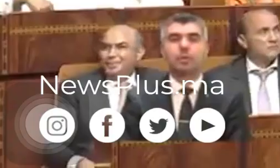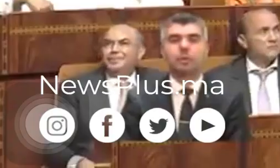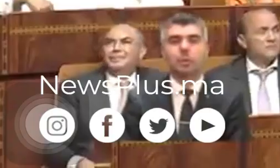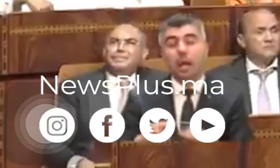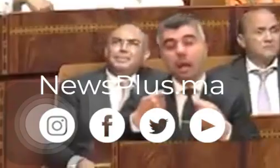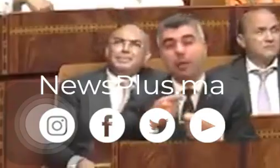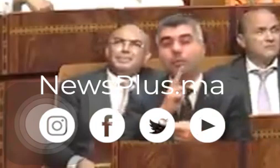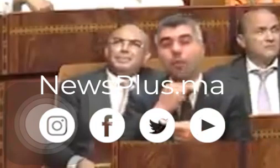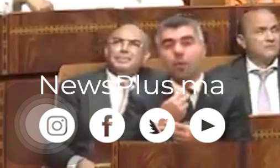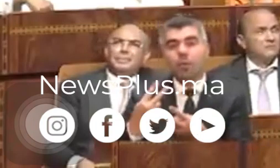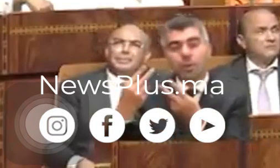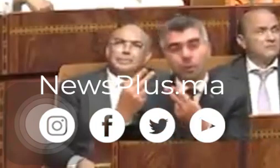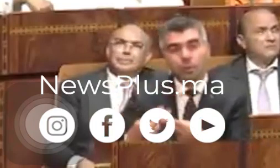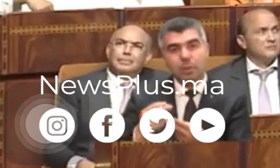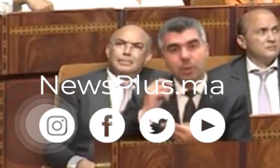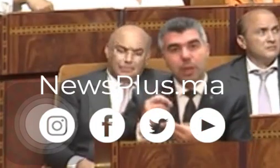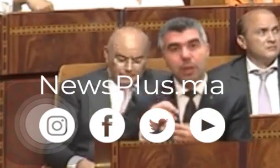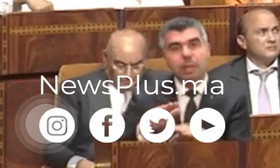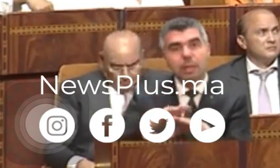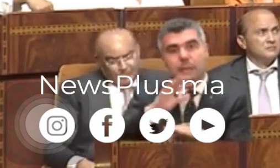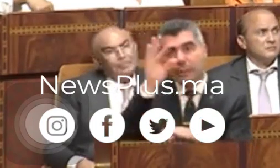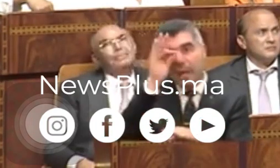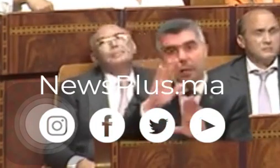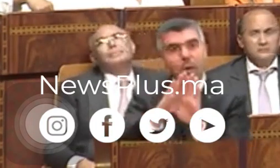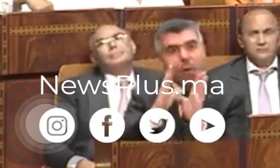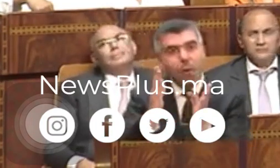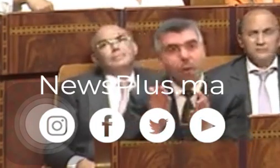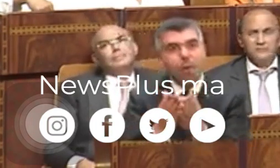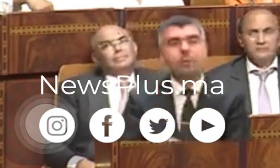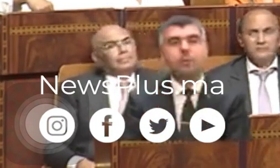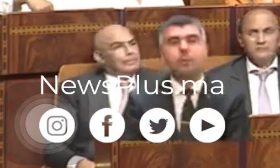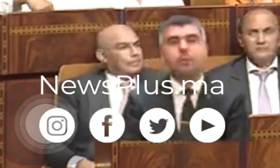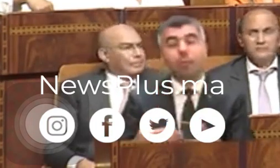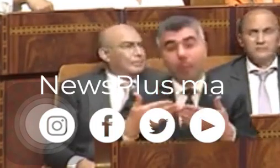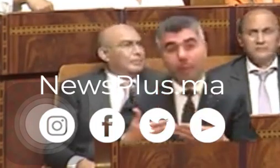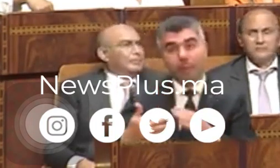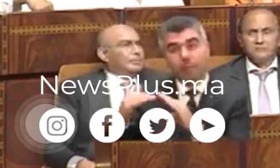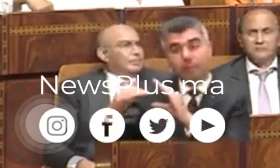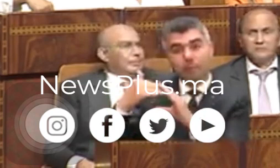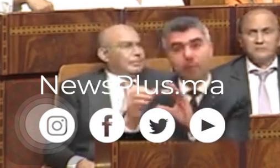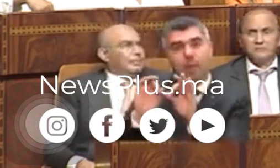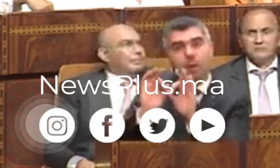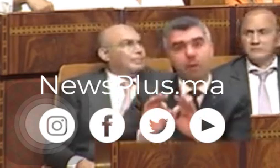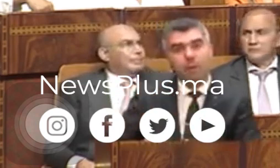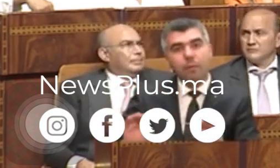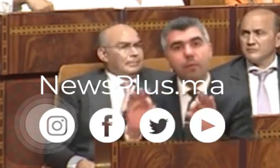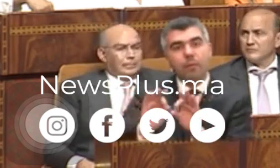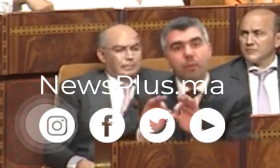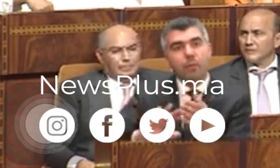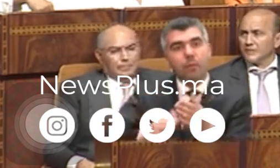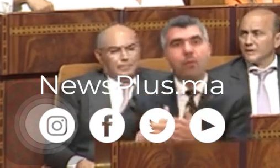الحكومة يتعلق إلى كان الموضوع يتعلق بالسياسة العامة، ولحد الآن ما توصلناش بشي سؤال فيه السياسة